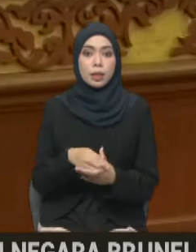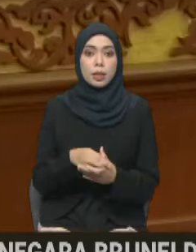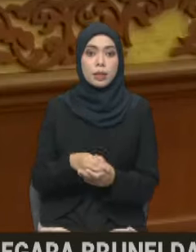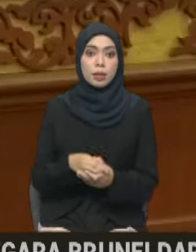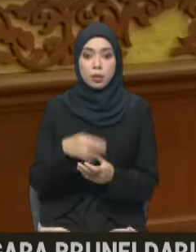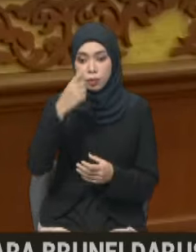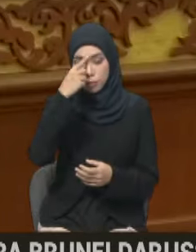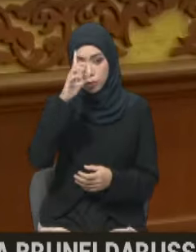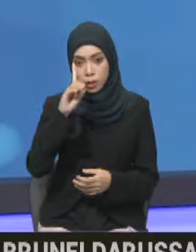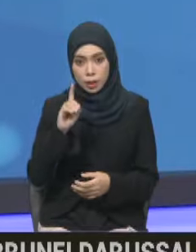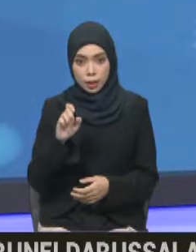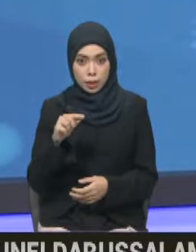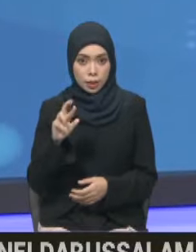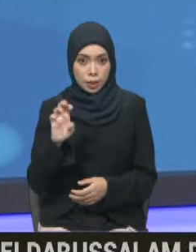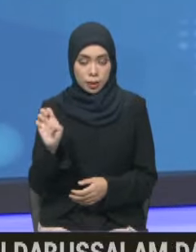degree.